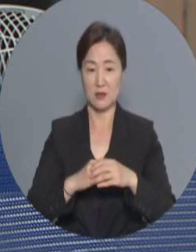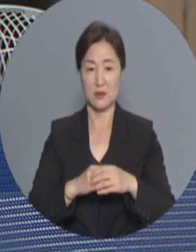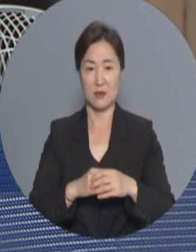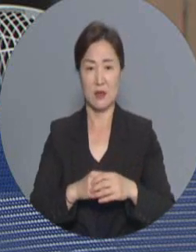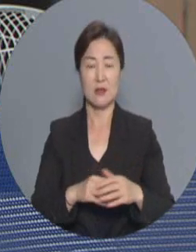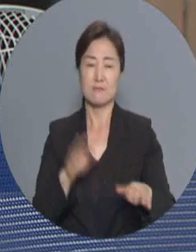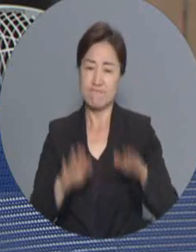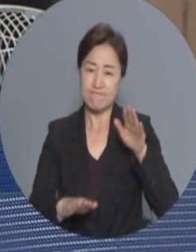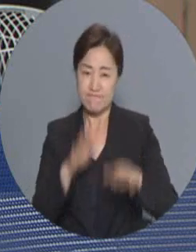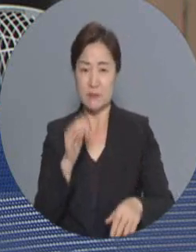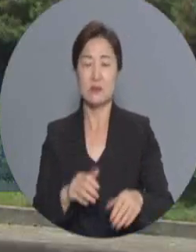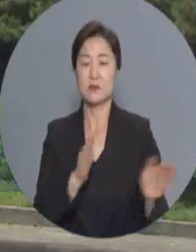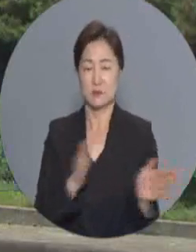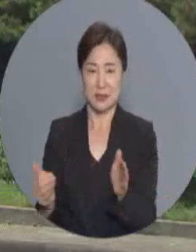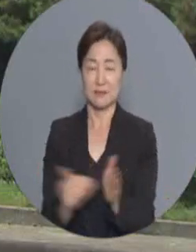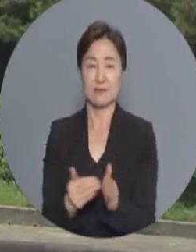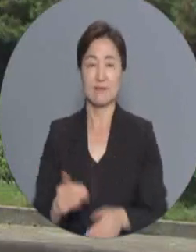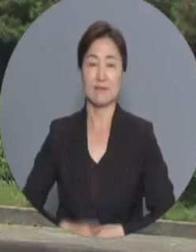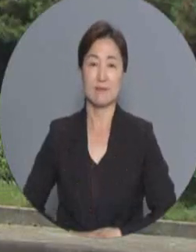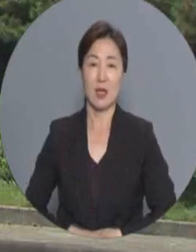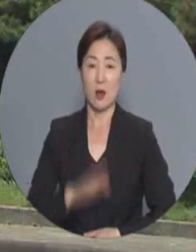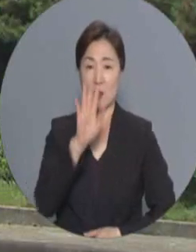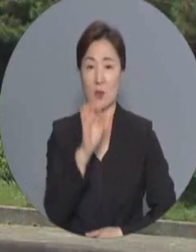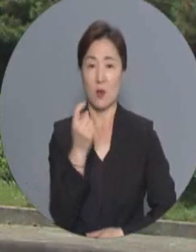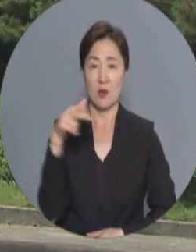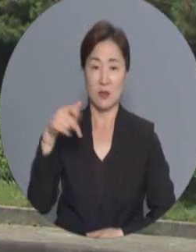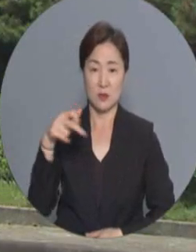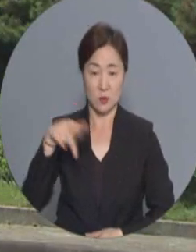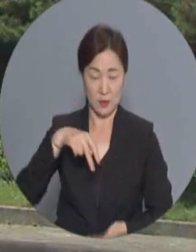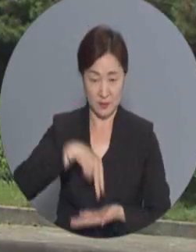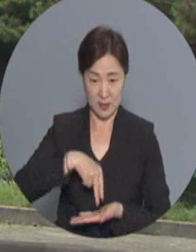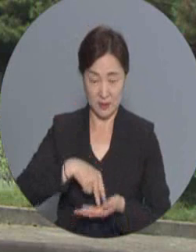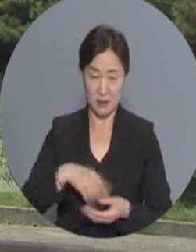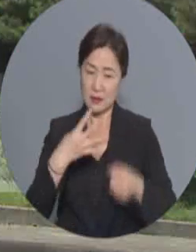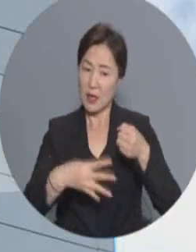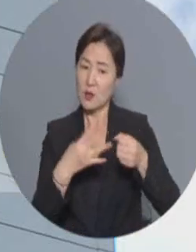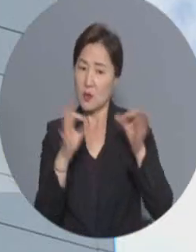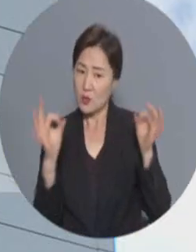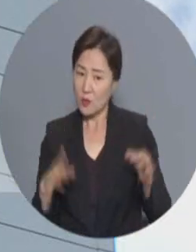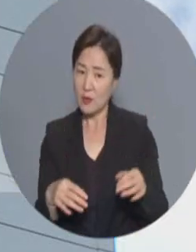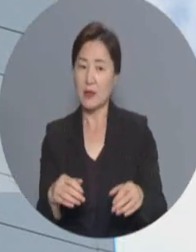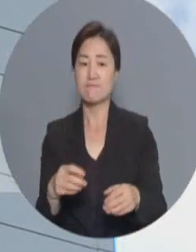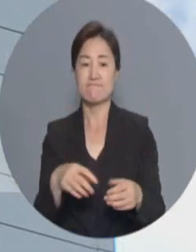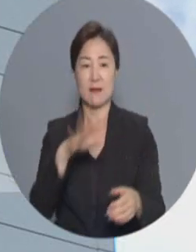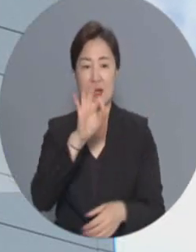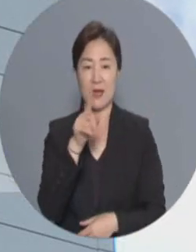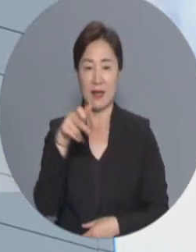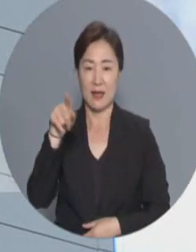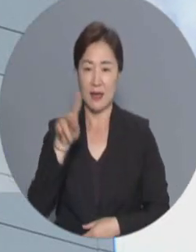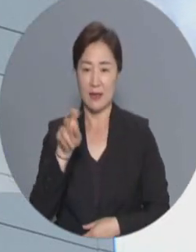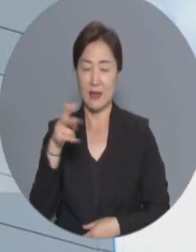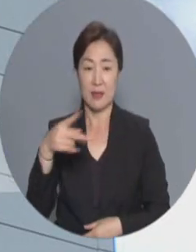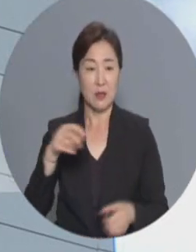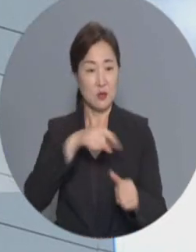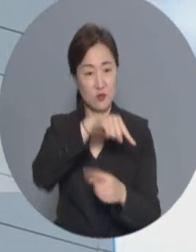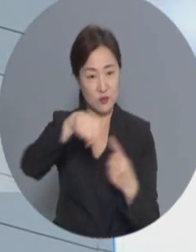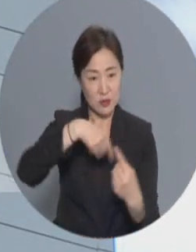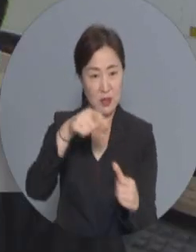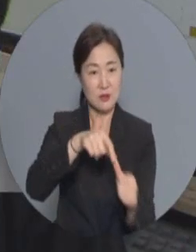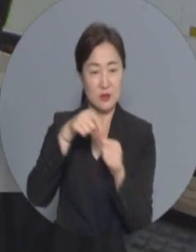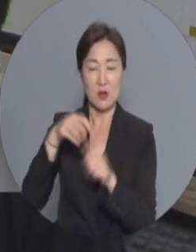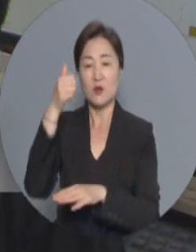좀 차별화했습니다. 포스코 측도 지난 4년간의 아카데미 운영과 채용 결과를 긍정적으로 평가하고